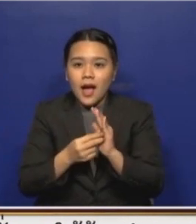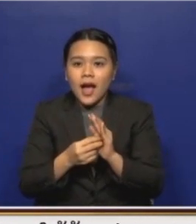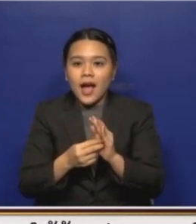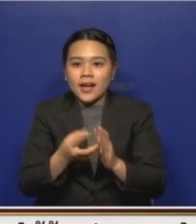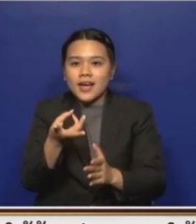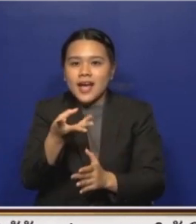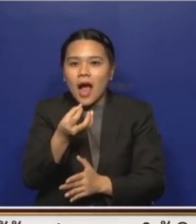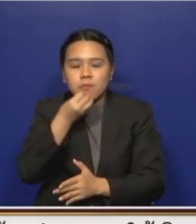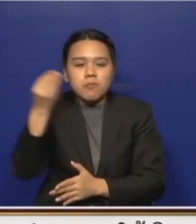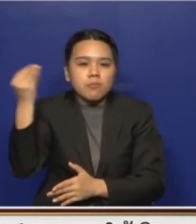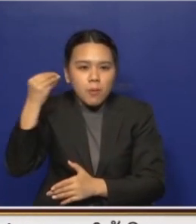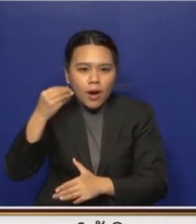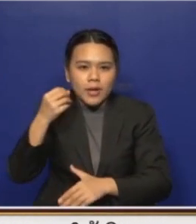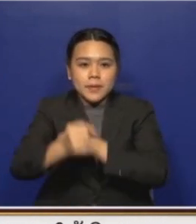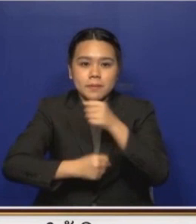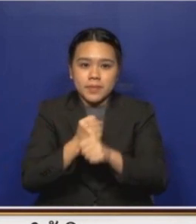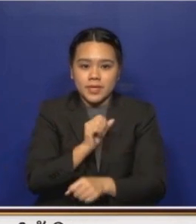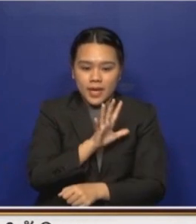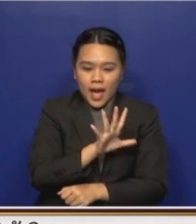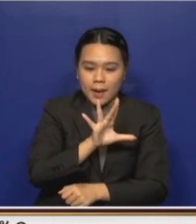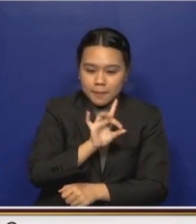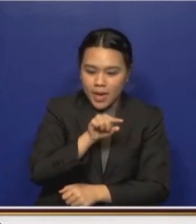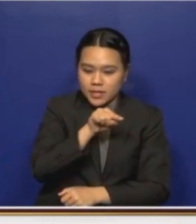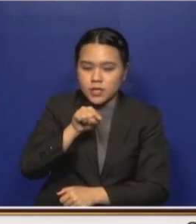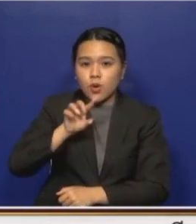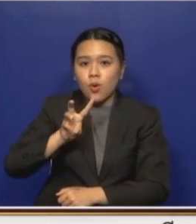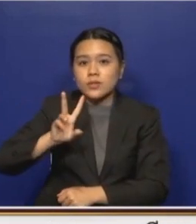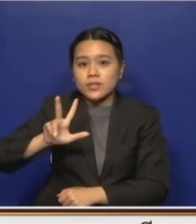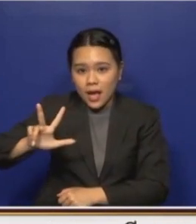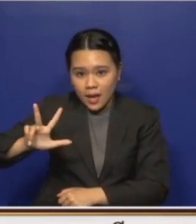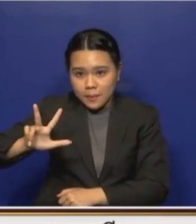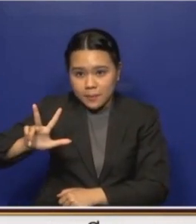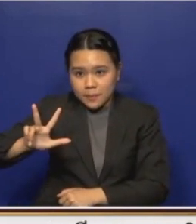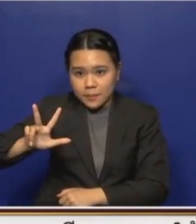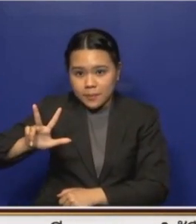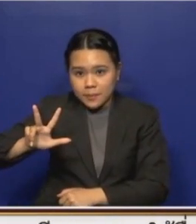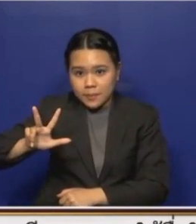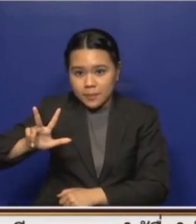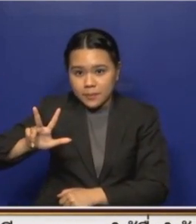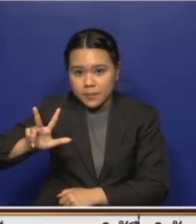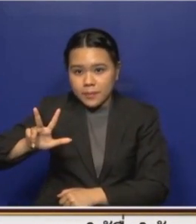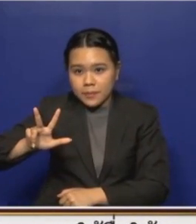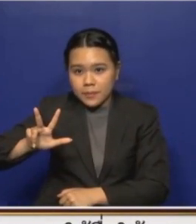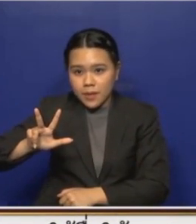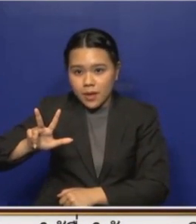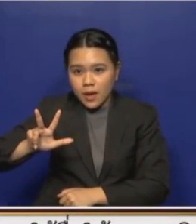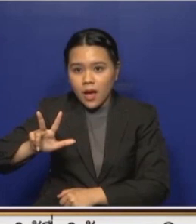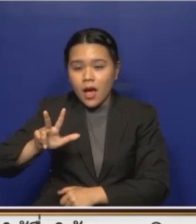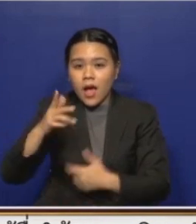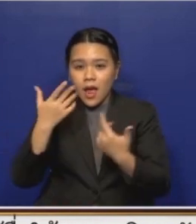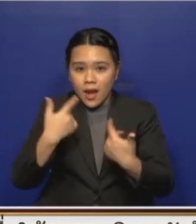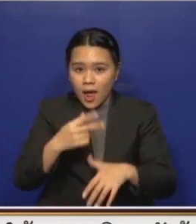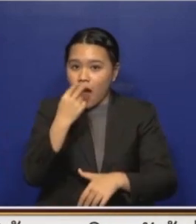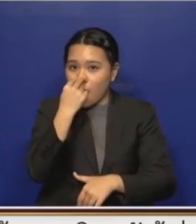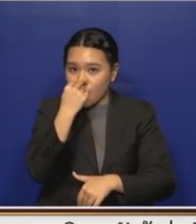โทษนะแล้วท่านดูอีกฝั่งนึงฮะค่าข้าวกะเพราไข่ดาว50 70ผมเคยอภิปรายไว้ครั้งที่แ